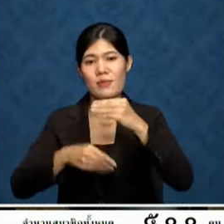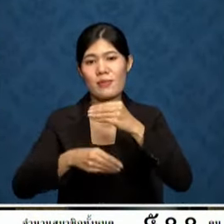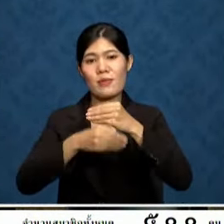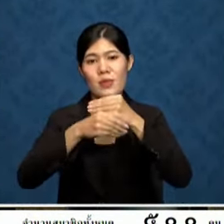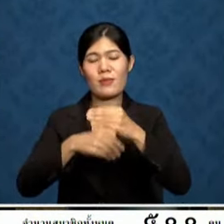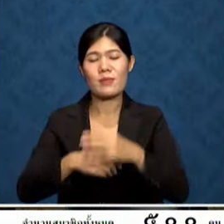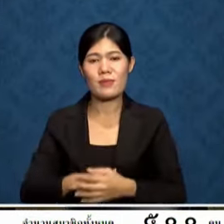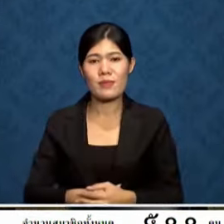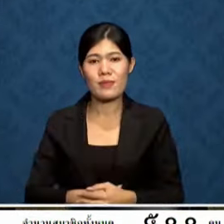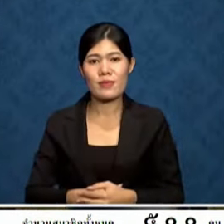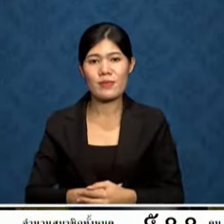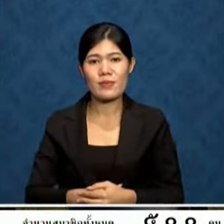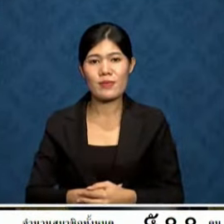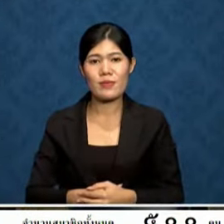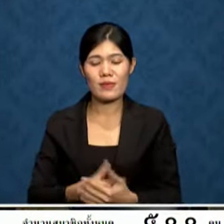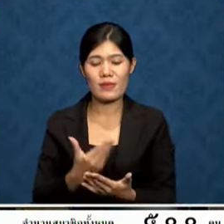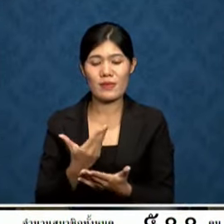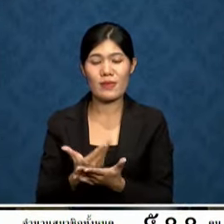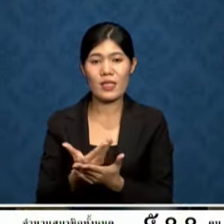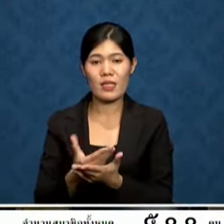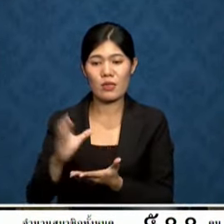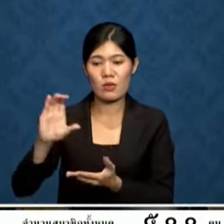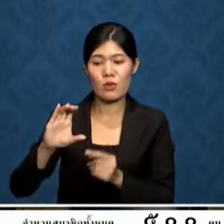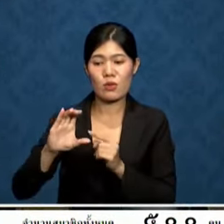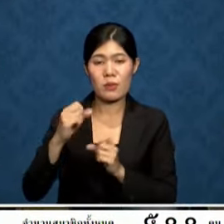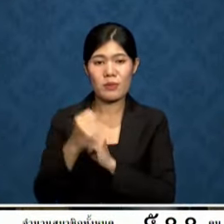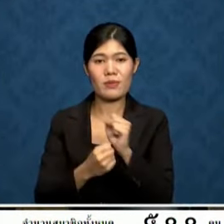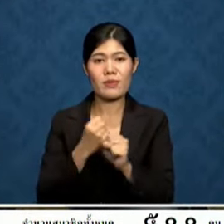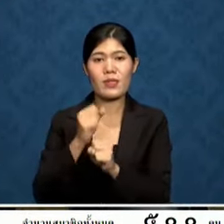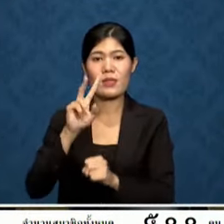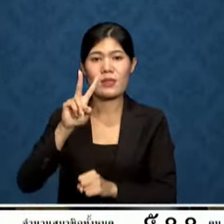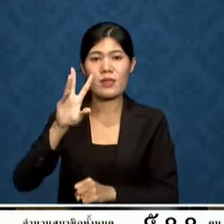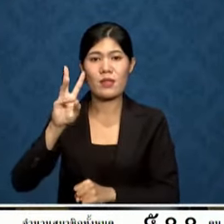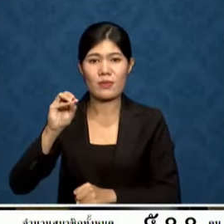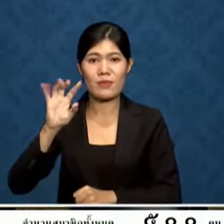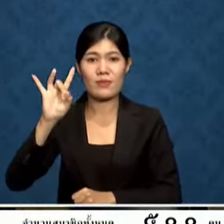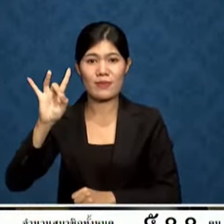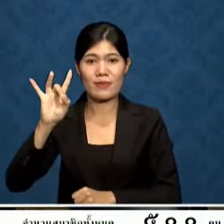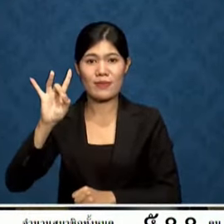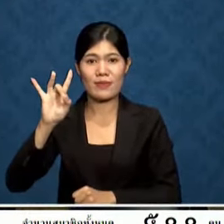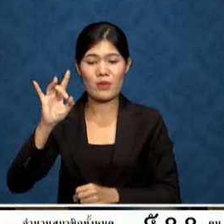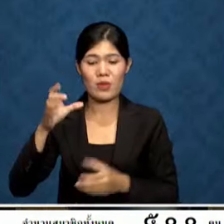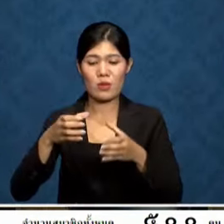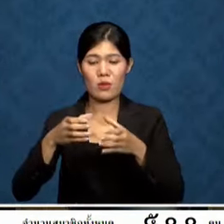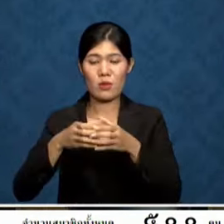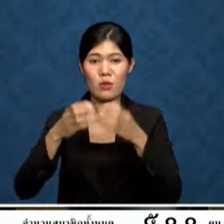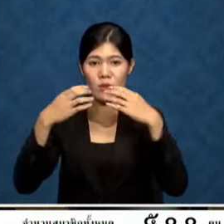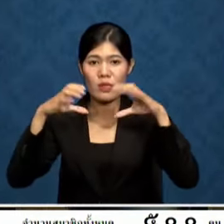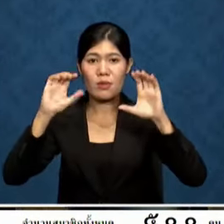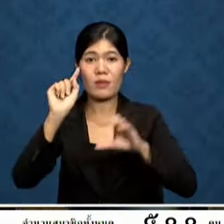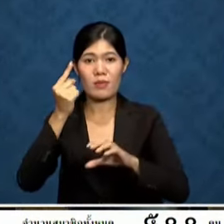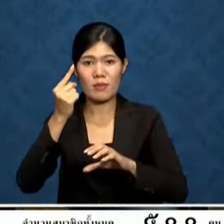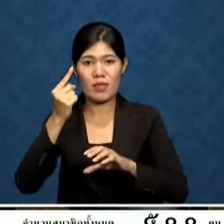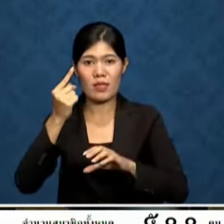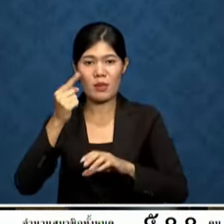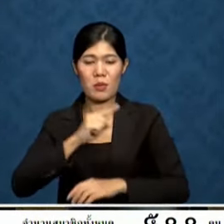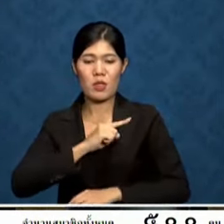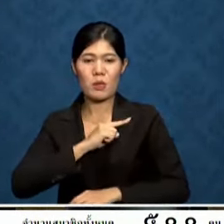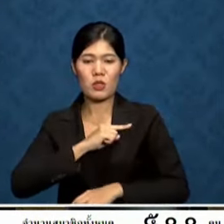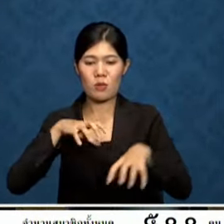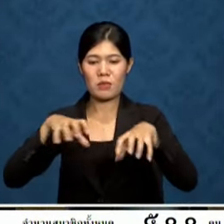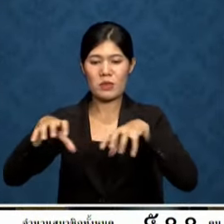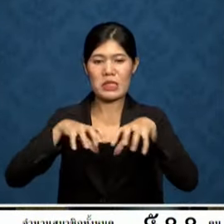ประมาณฉบับนี้สำหรับปี2568ซึ่งรัฐบาลใหม่มีอำนาจเต็มในการจัดสรรกลับมีโครง